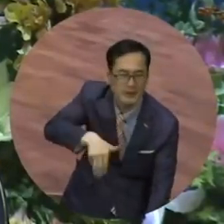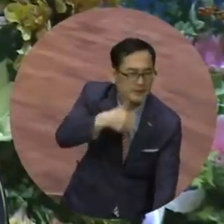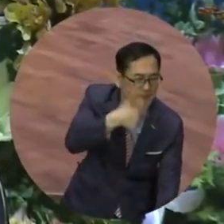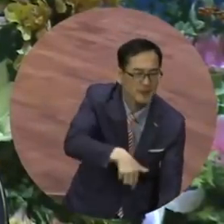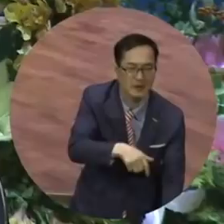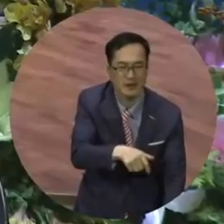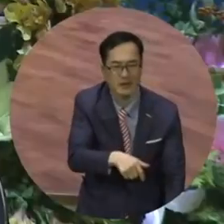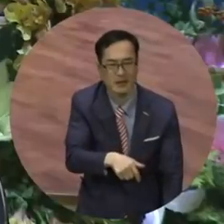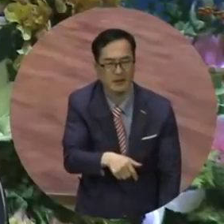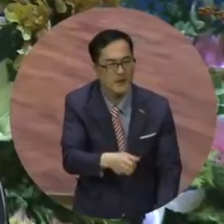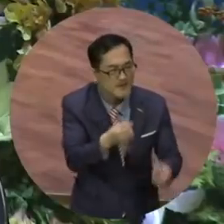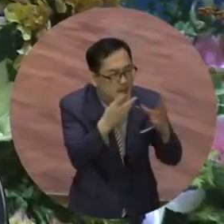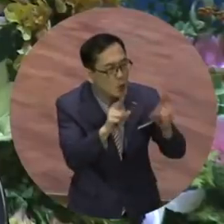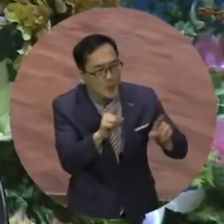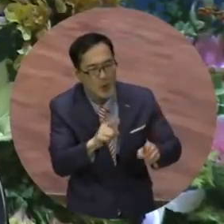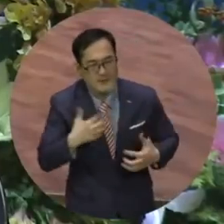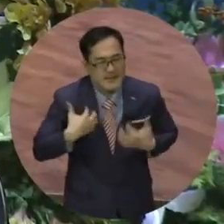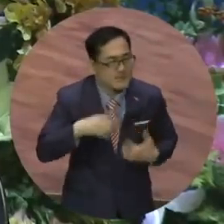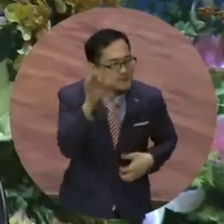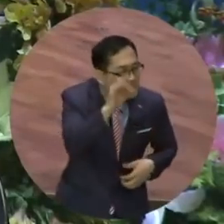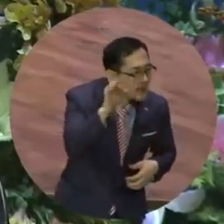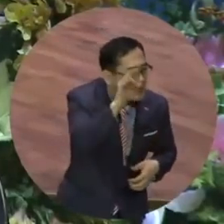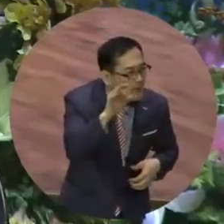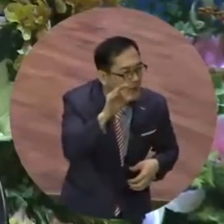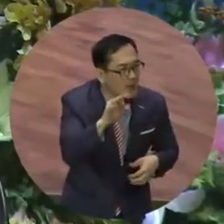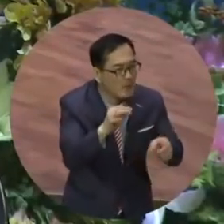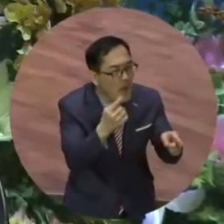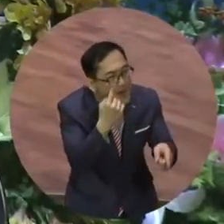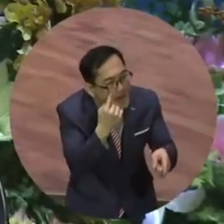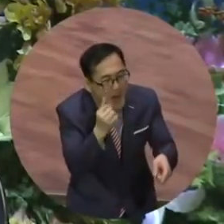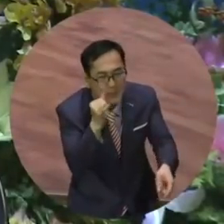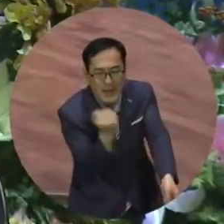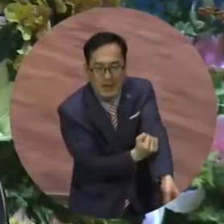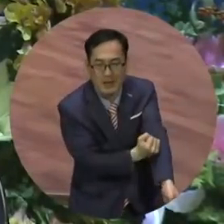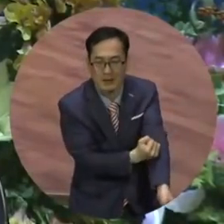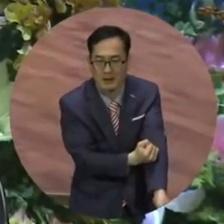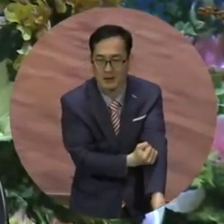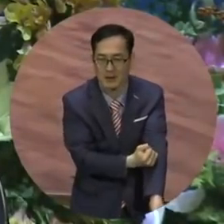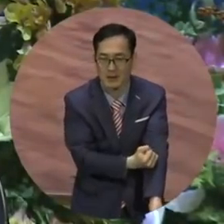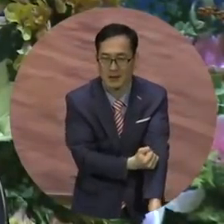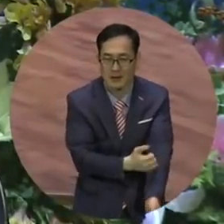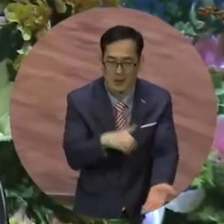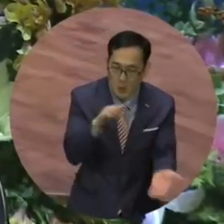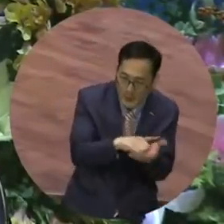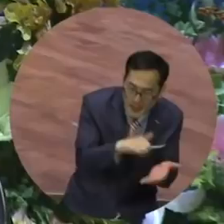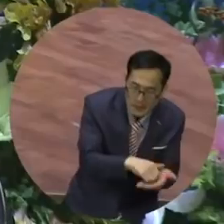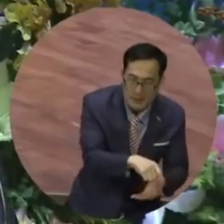미쳐 그거 아니면 막 안 돼 게임을 해서 밤을 쳐버리게.